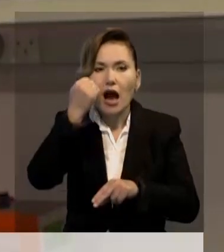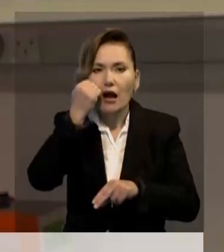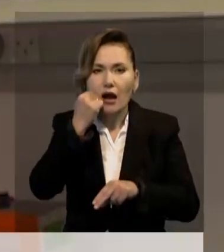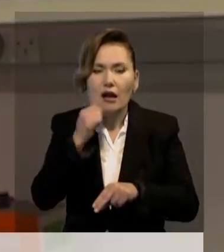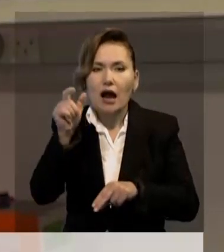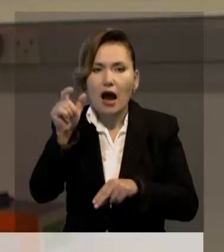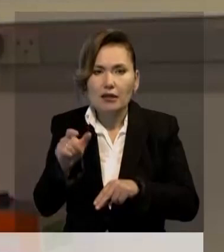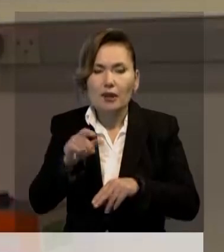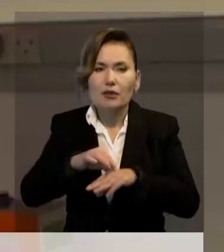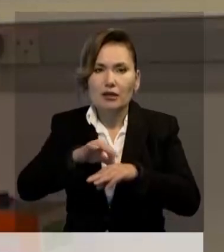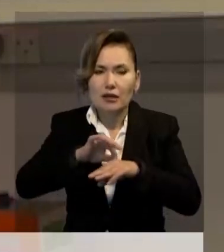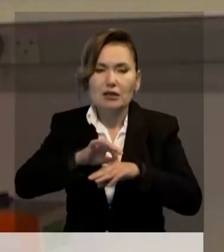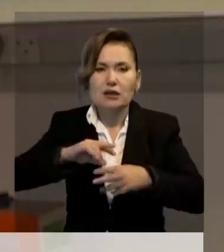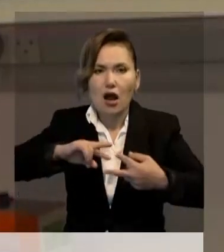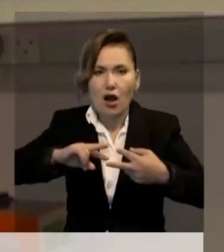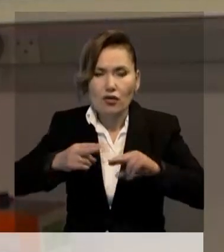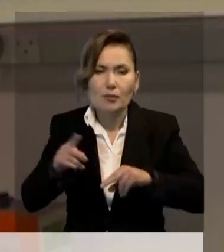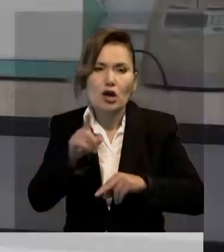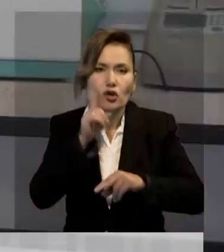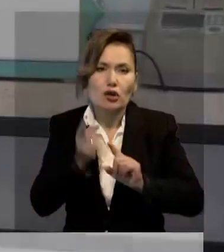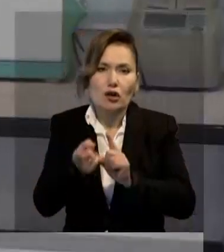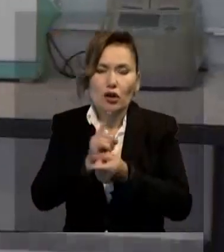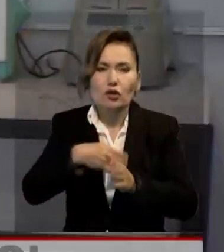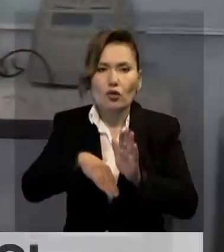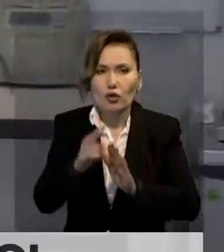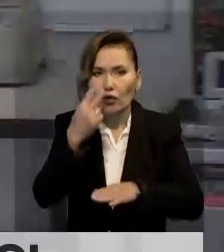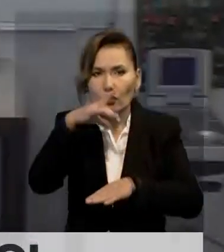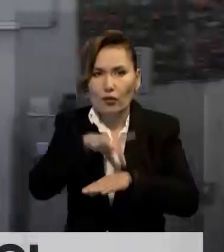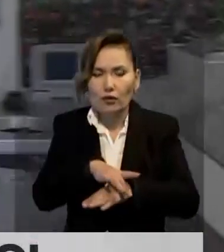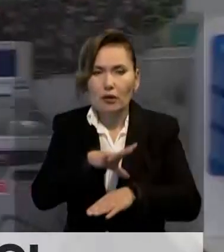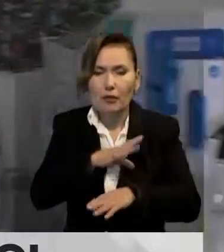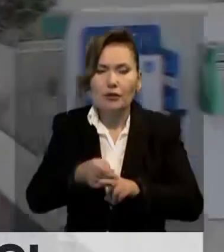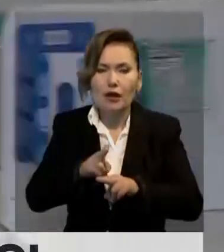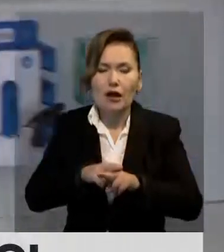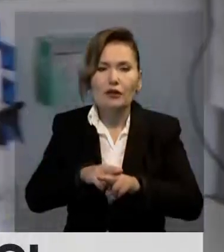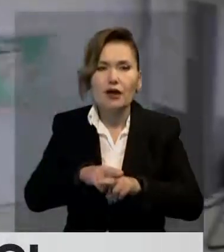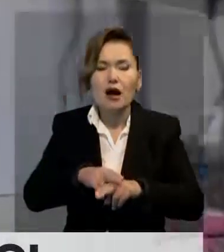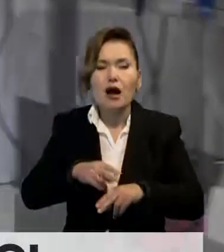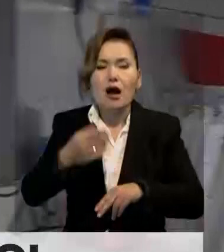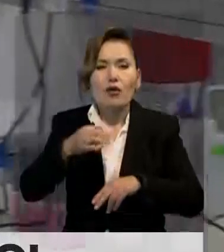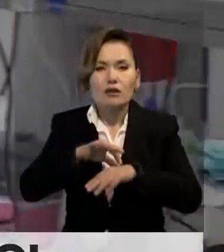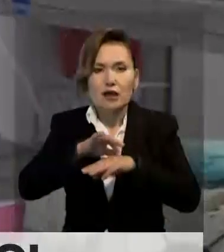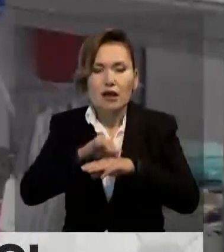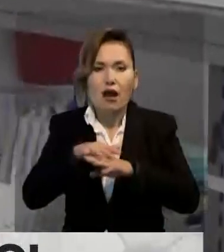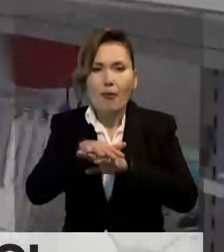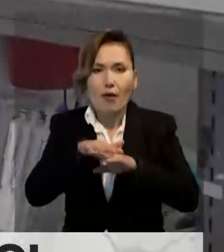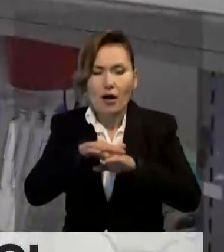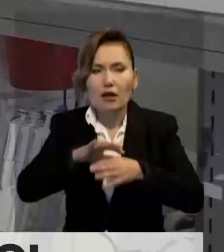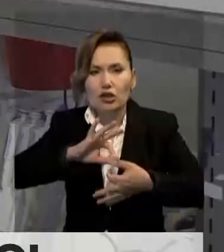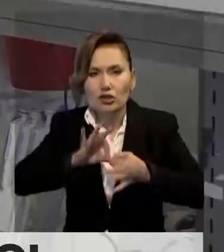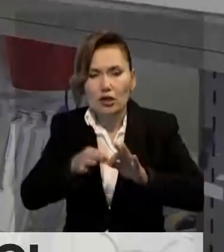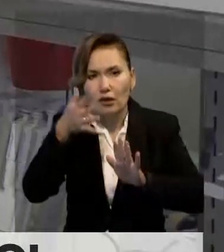Нәтижесінде қартаюы тоқтап қана қоймай, кері айналғанын көрдік. Зерттеушілер жасушалардың жасару механизмін молекулалық деңгейде